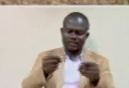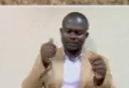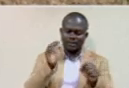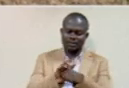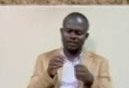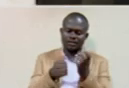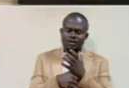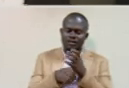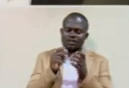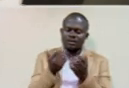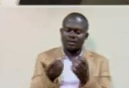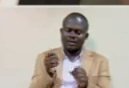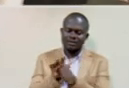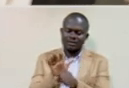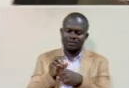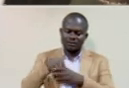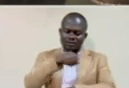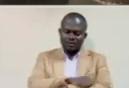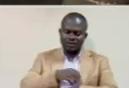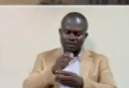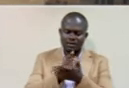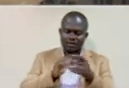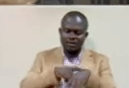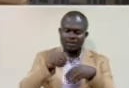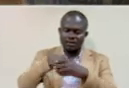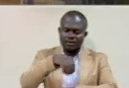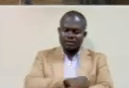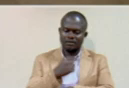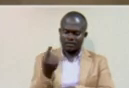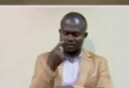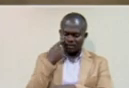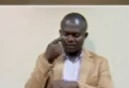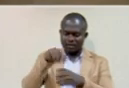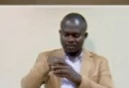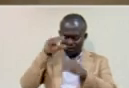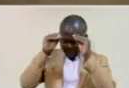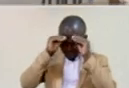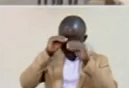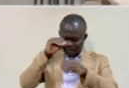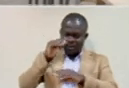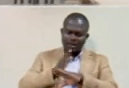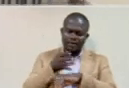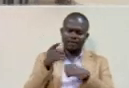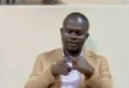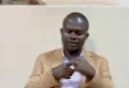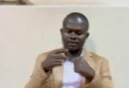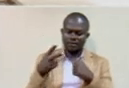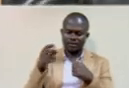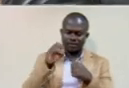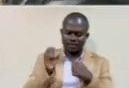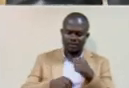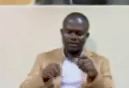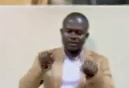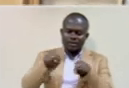ikibazo cy'ubucucike buboneka mu mashuri, ku buryo hari igihe mu ishuri rimwe ushobora gusanga higamo umubare w'abanyeshuri basaga 62,